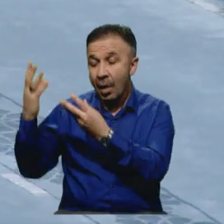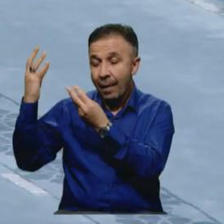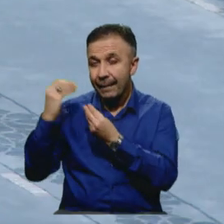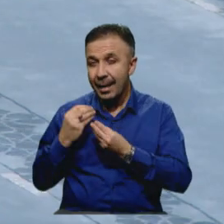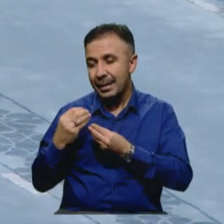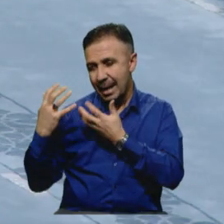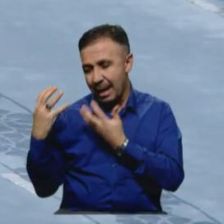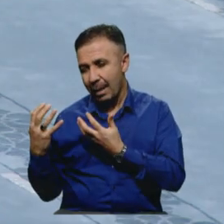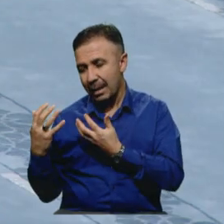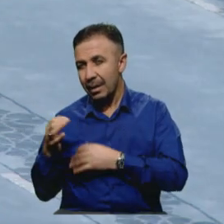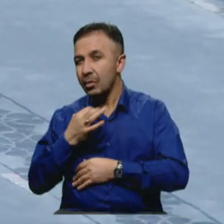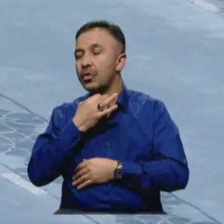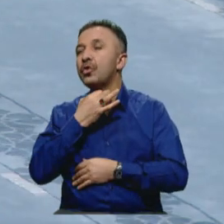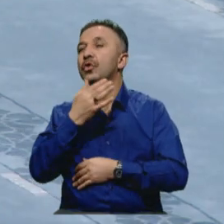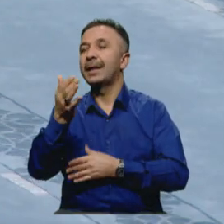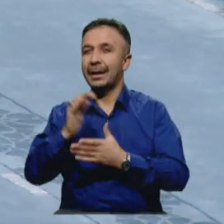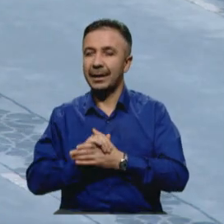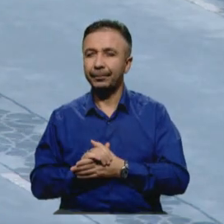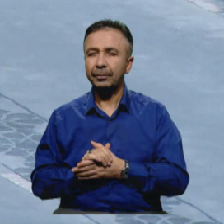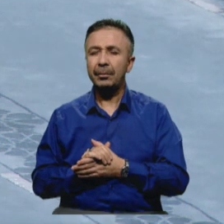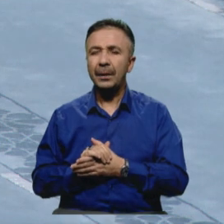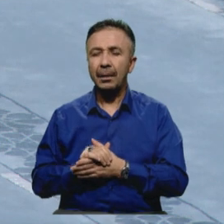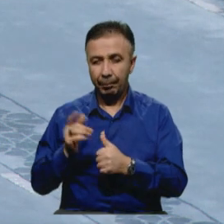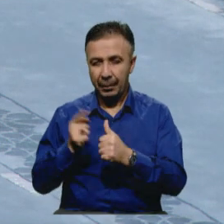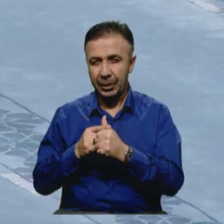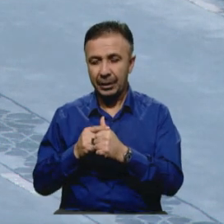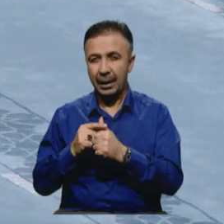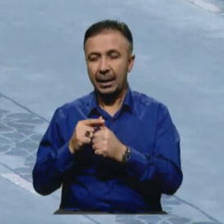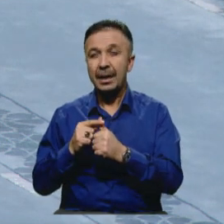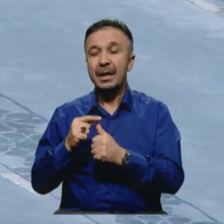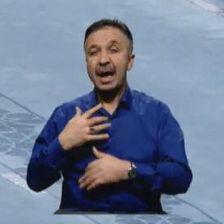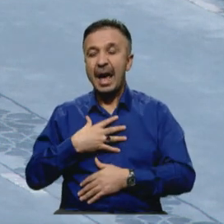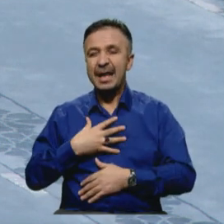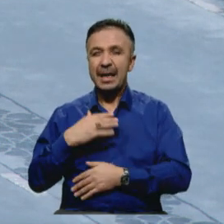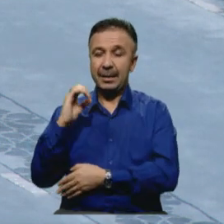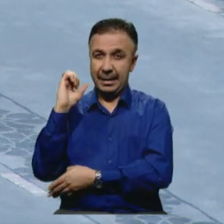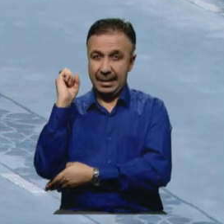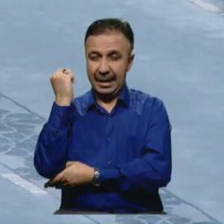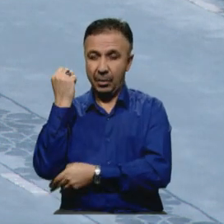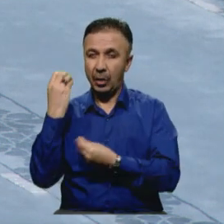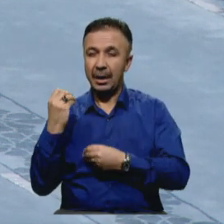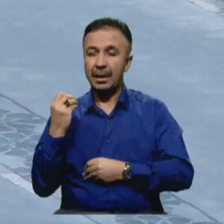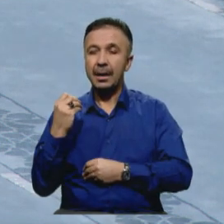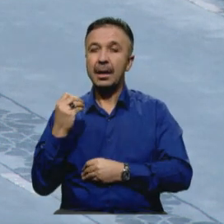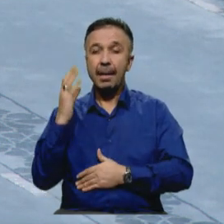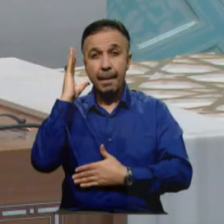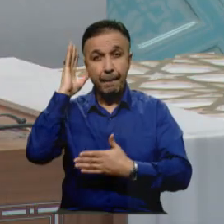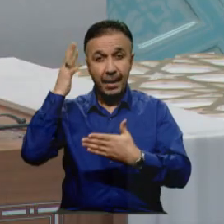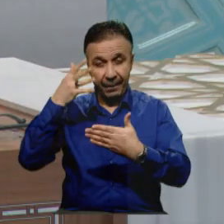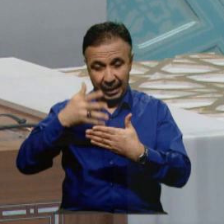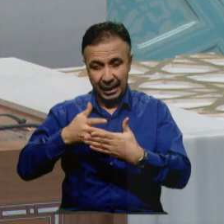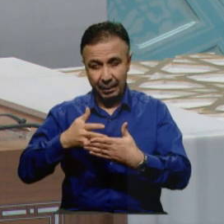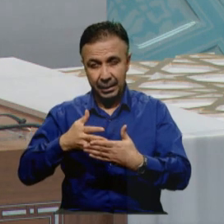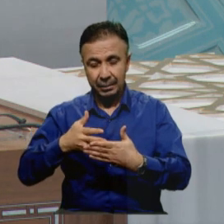eda ederek, başta dinin direği olan beş vakit namazımızı hakkıyla kılarak ve